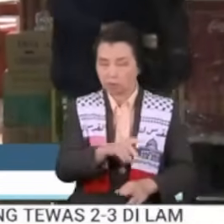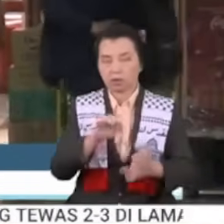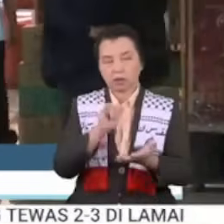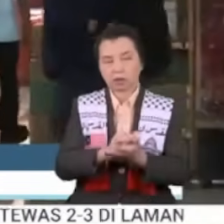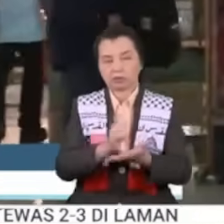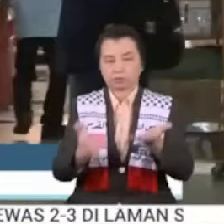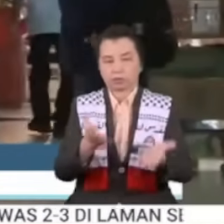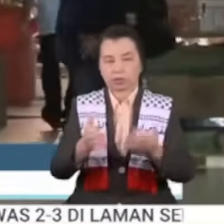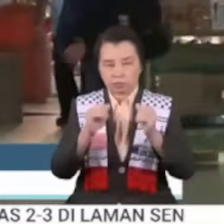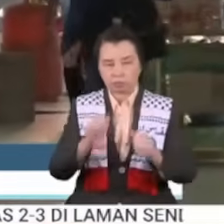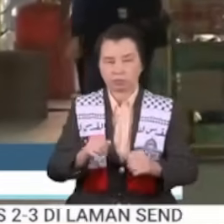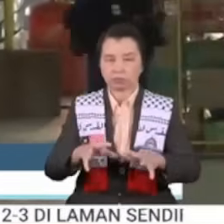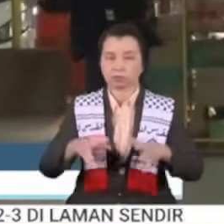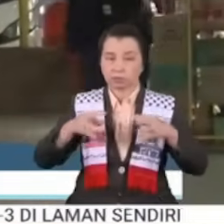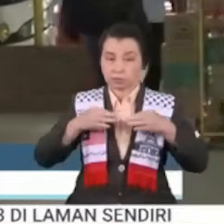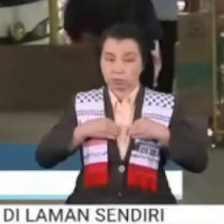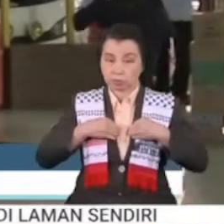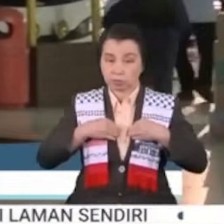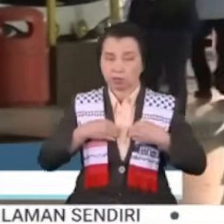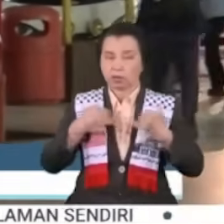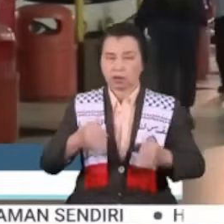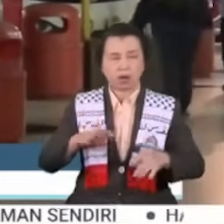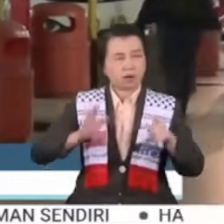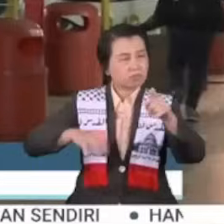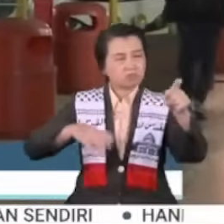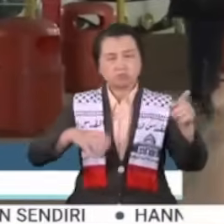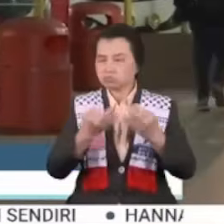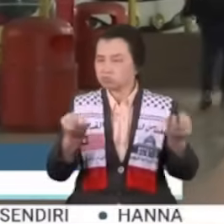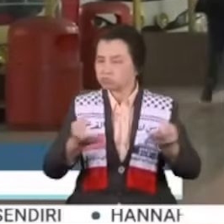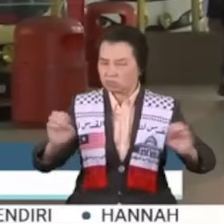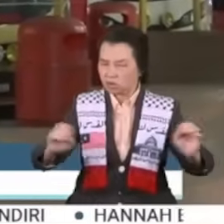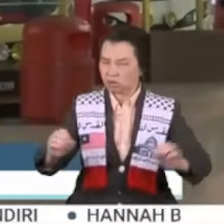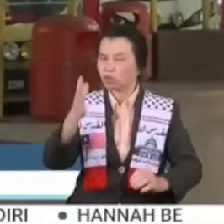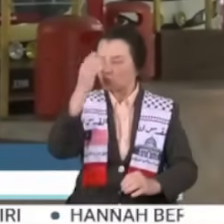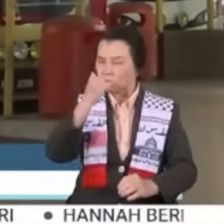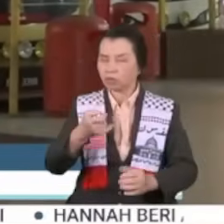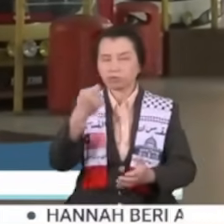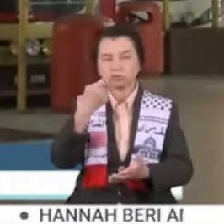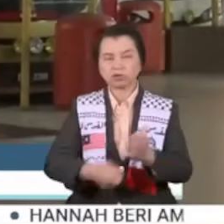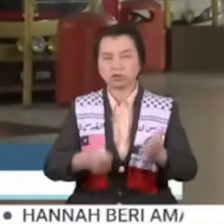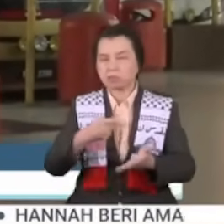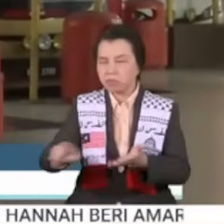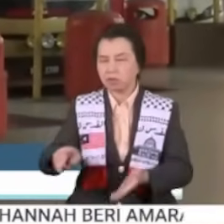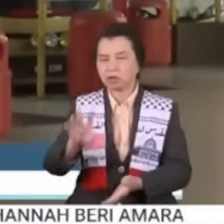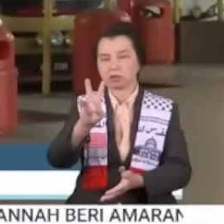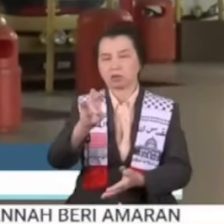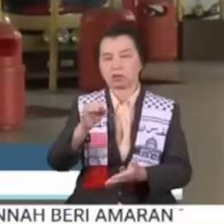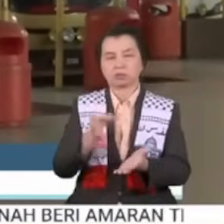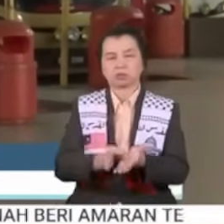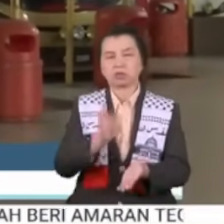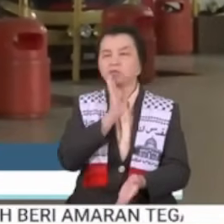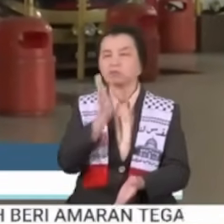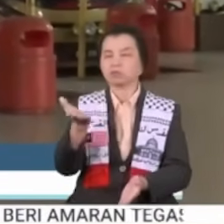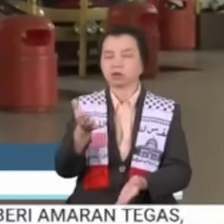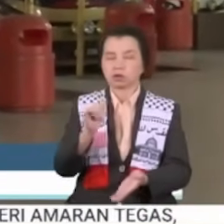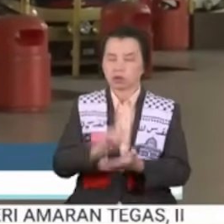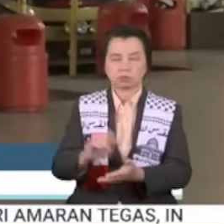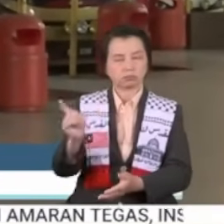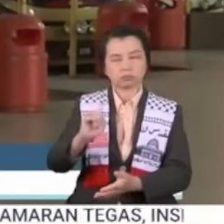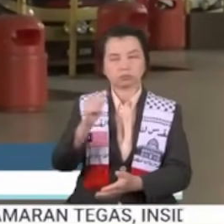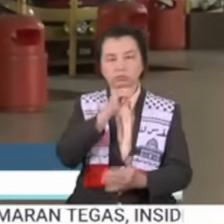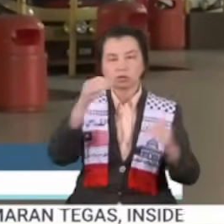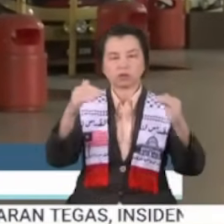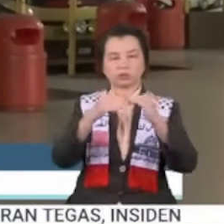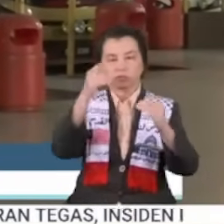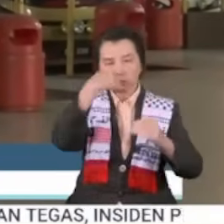ini kita boleh diterima tetapi belum ada fasiliti dan kita C fasiliti Itu dikenakan itu sesuatu yang tidak